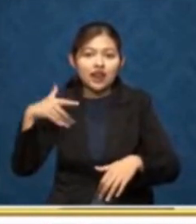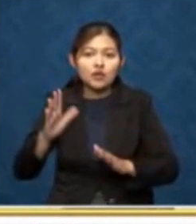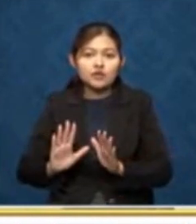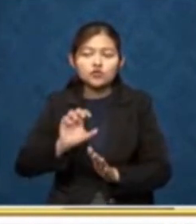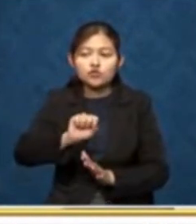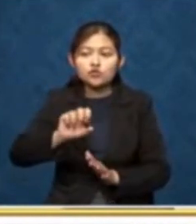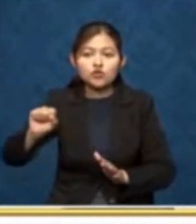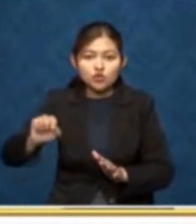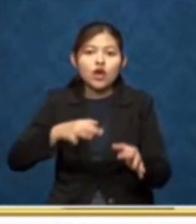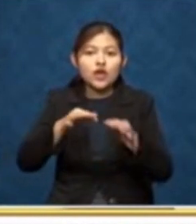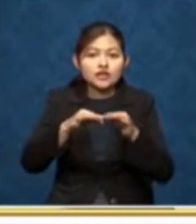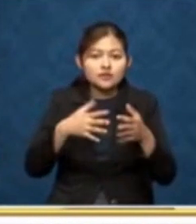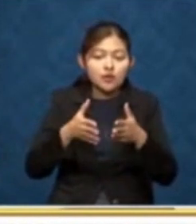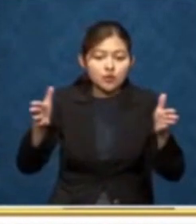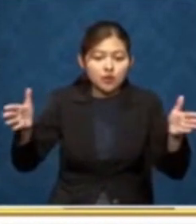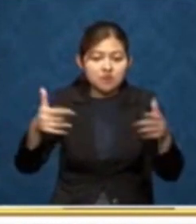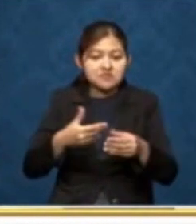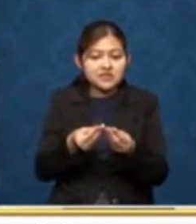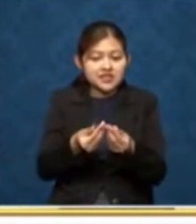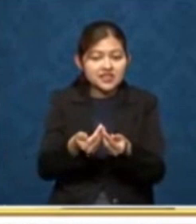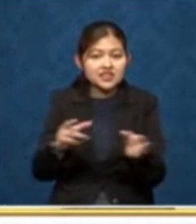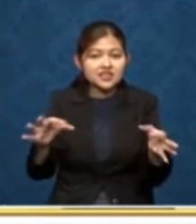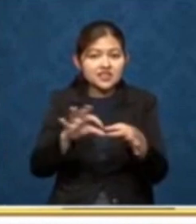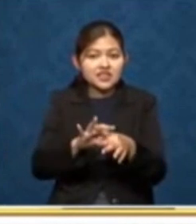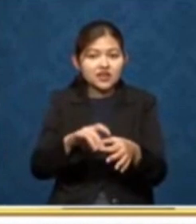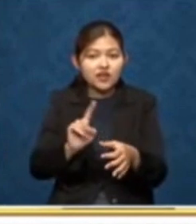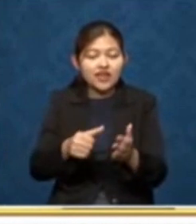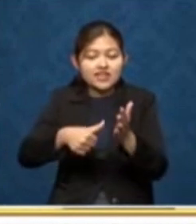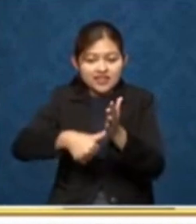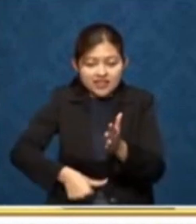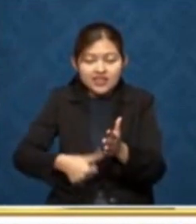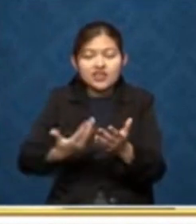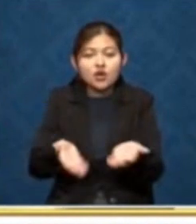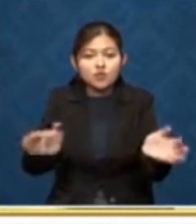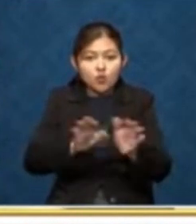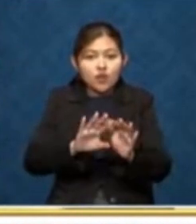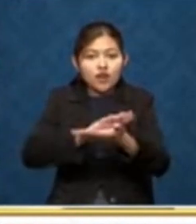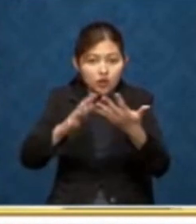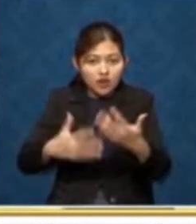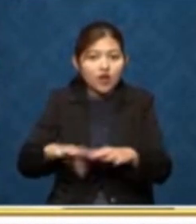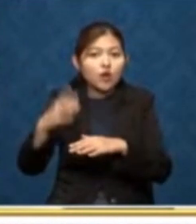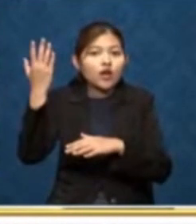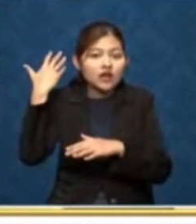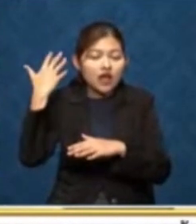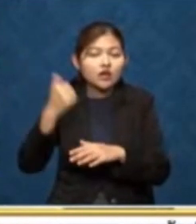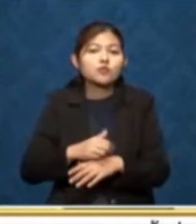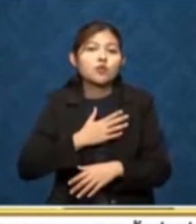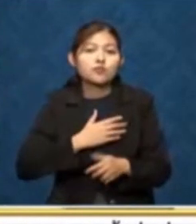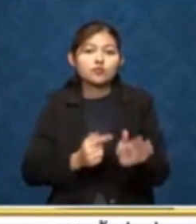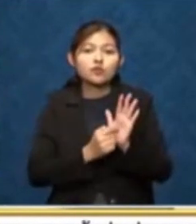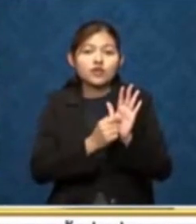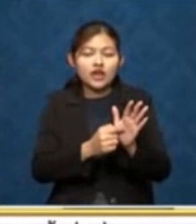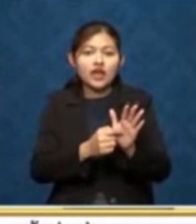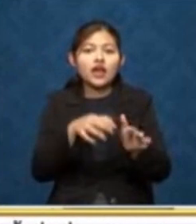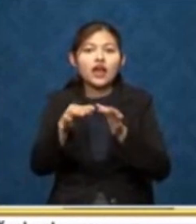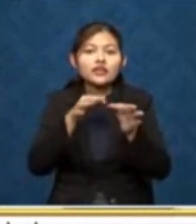างให้เห็นปัญหาของที่ดินที่เกี่ยวข้องกับปัญหาหนี้สินครัวเรือนไปแล้วผมขอยกตัวอย่างให้เห็นปัญ